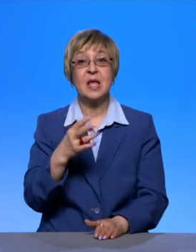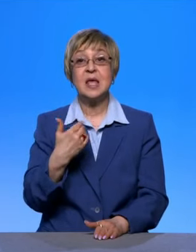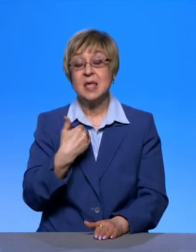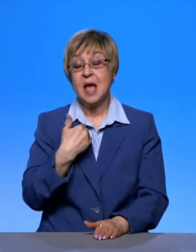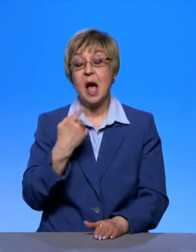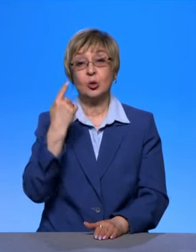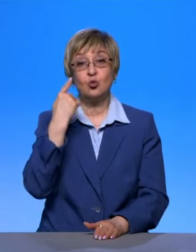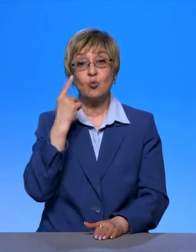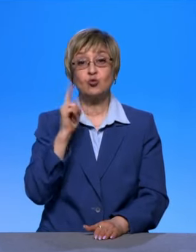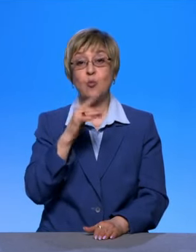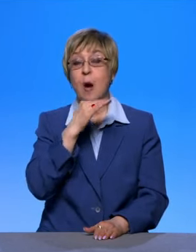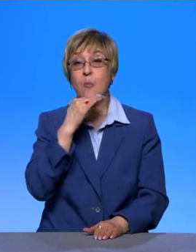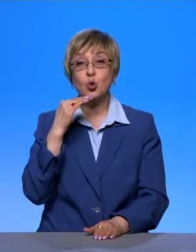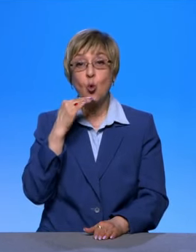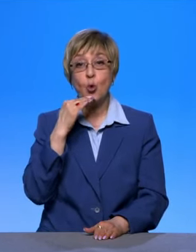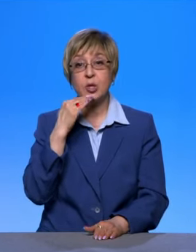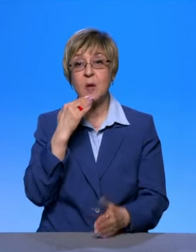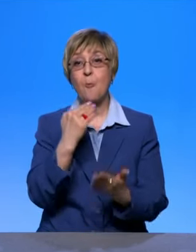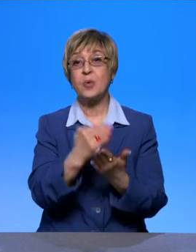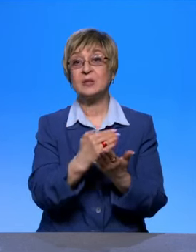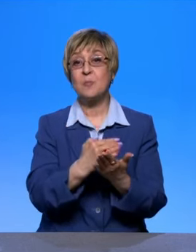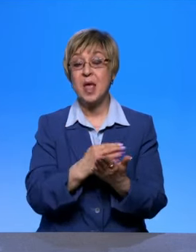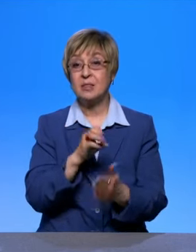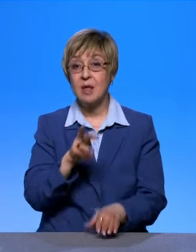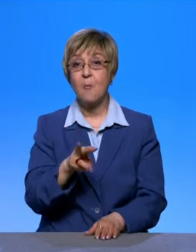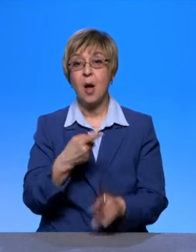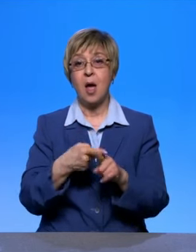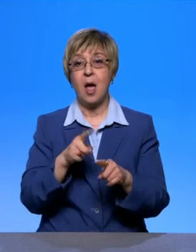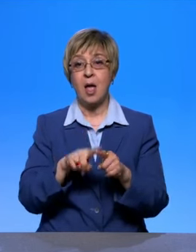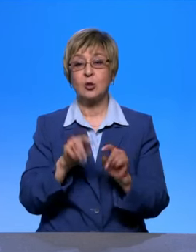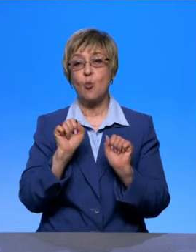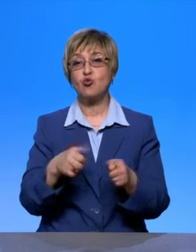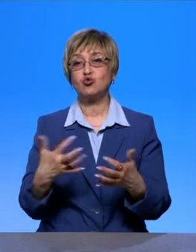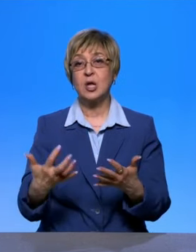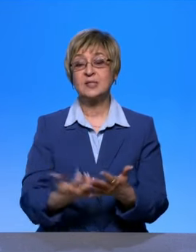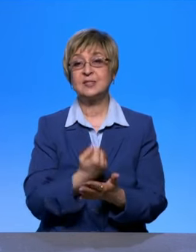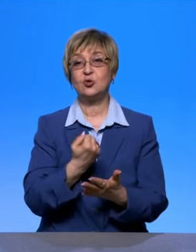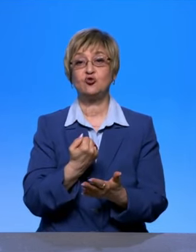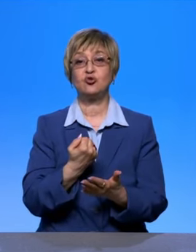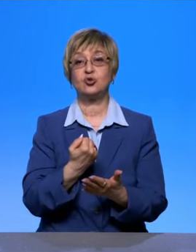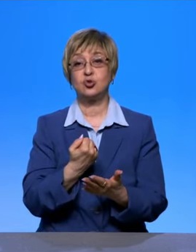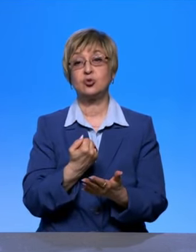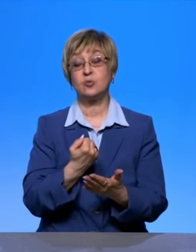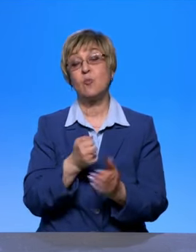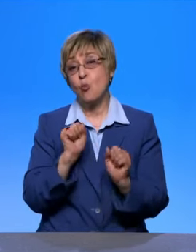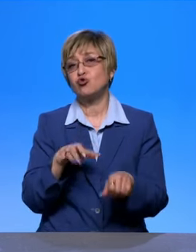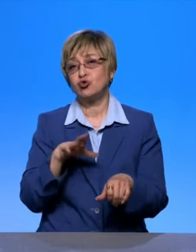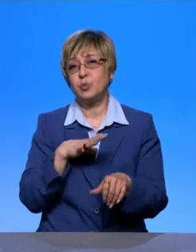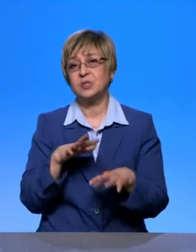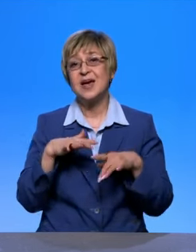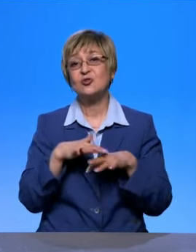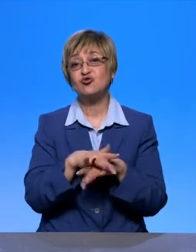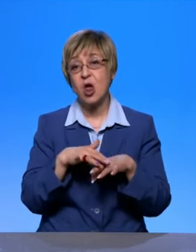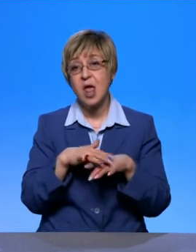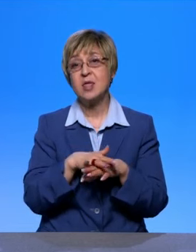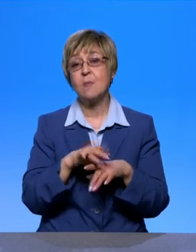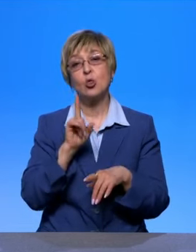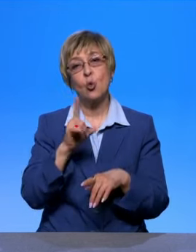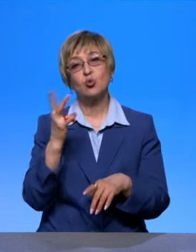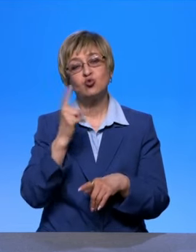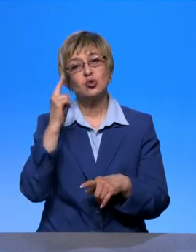что по многим предметам это достигается как раз, ну, может быть, да, решением определенных задач, но все-таки осмыслением